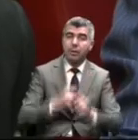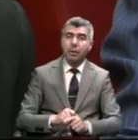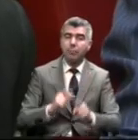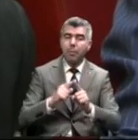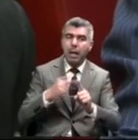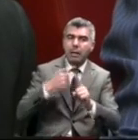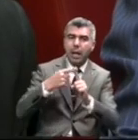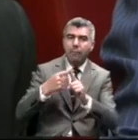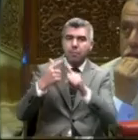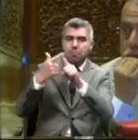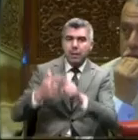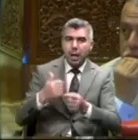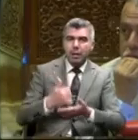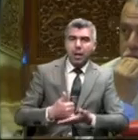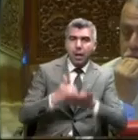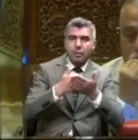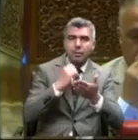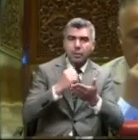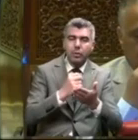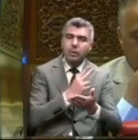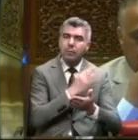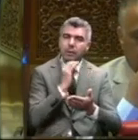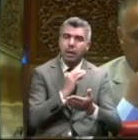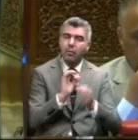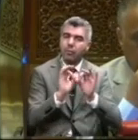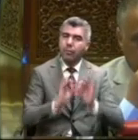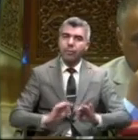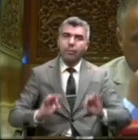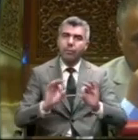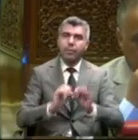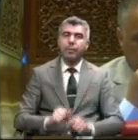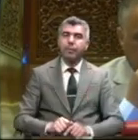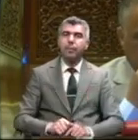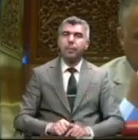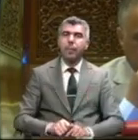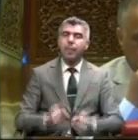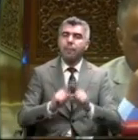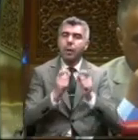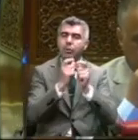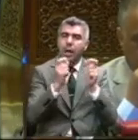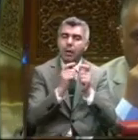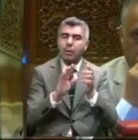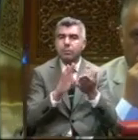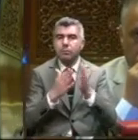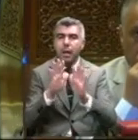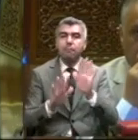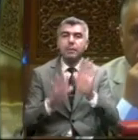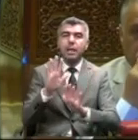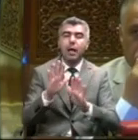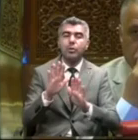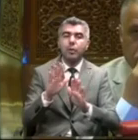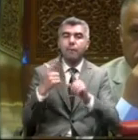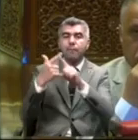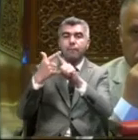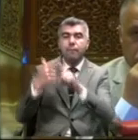تفاقم معزها المالي وارتفاع المديونيه ديالهم المقاولات لان هذا المقاولات كتلتهم حوالي 15% من الناتج